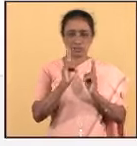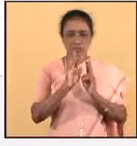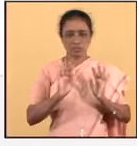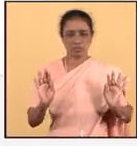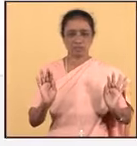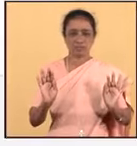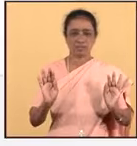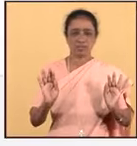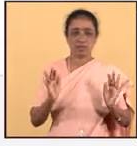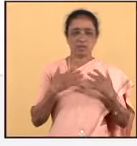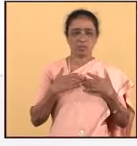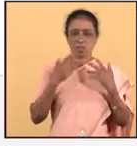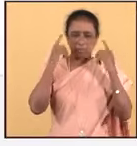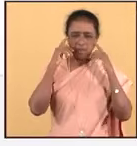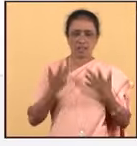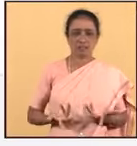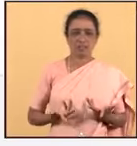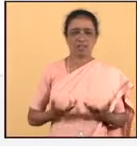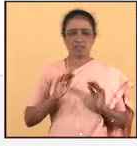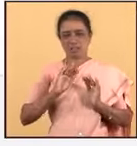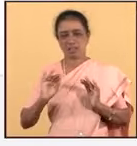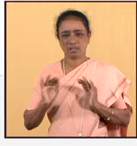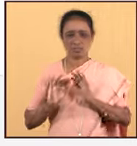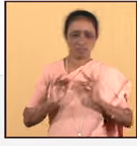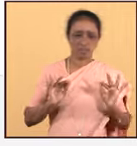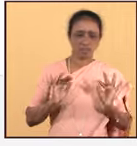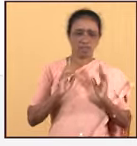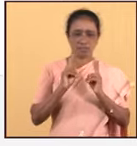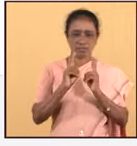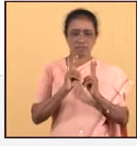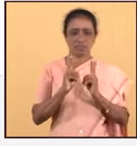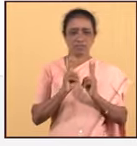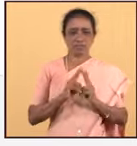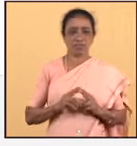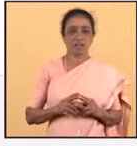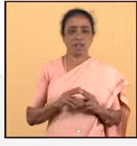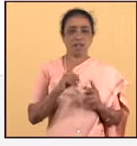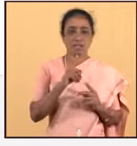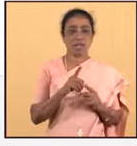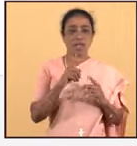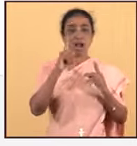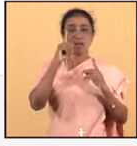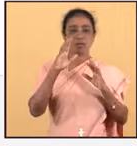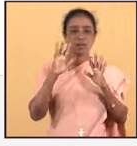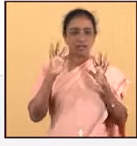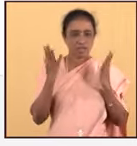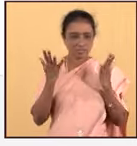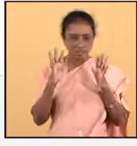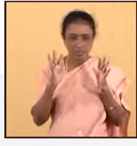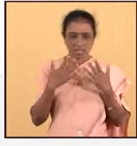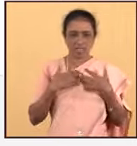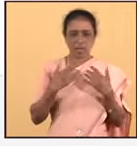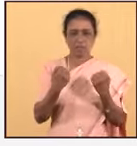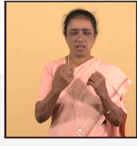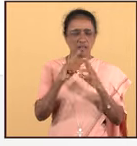ஆத்திகம். கடவுள் மீது பற்று இல்லாதவர்களை அடுத்து நாத்திகம். அப்போ நாத்திகம்னா என்ன சொல்லியிருக்கோம்? கடவுள்